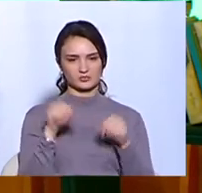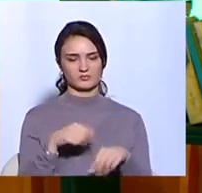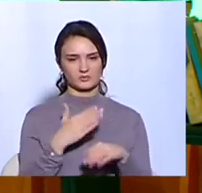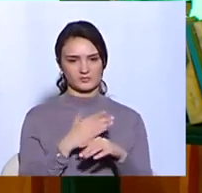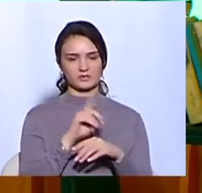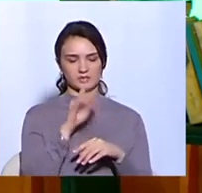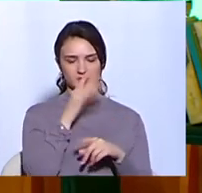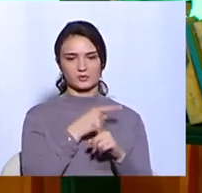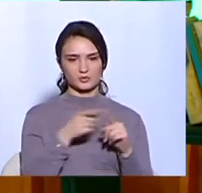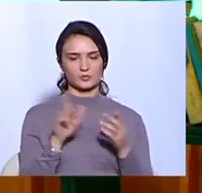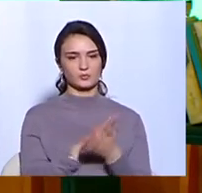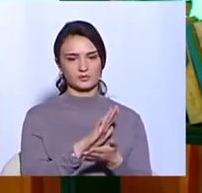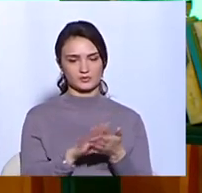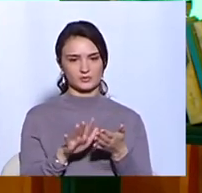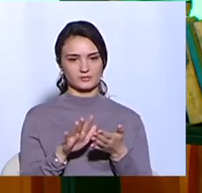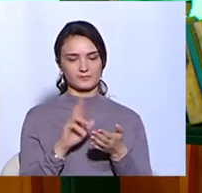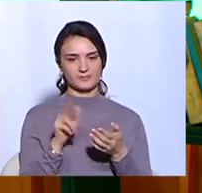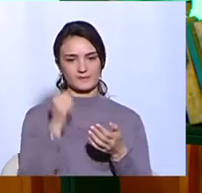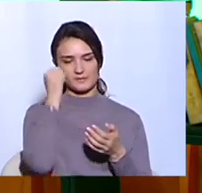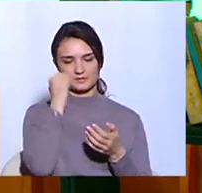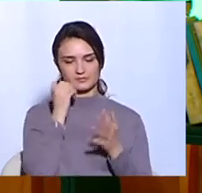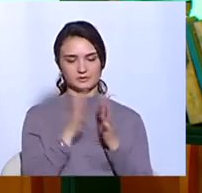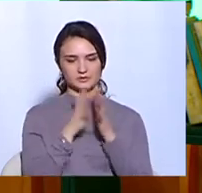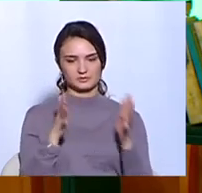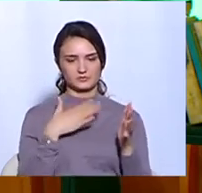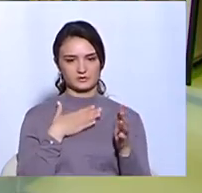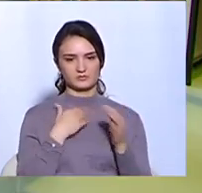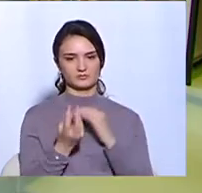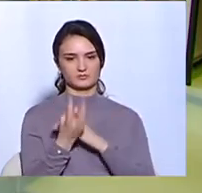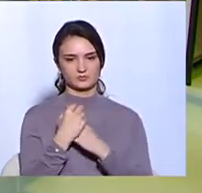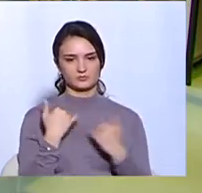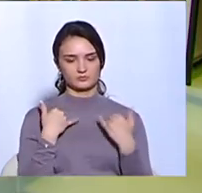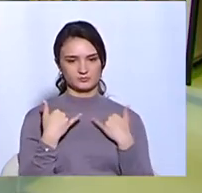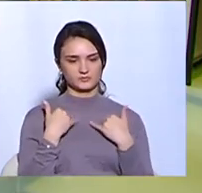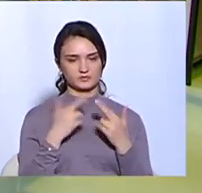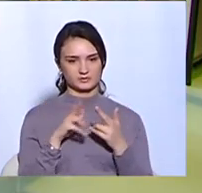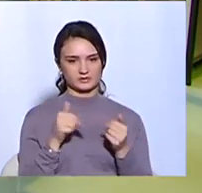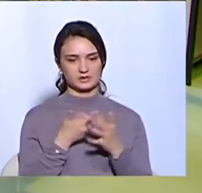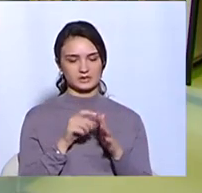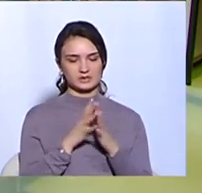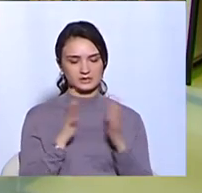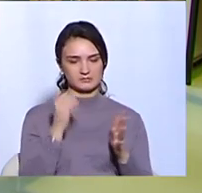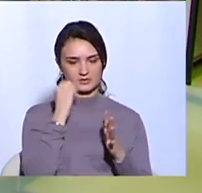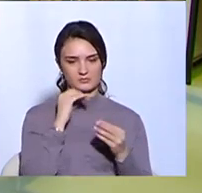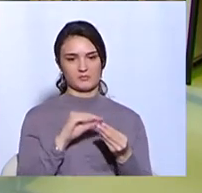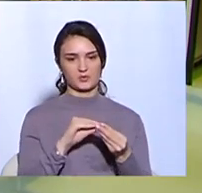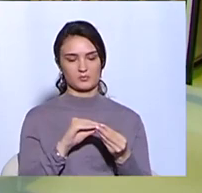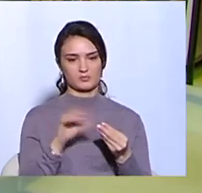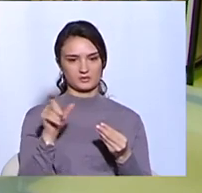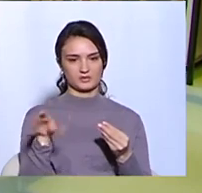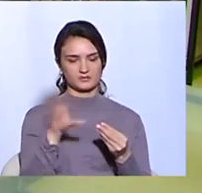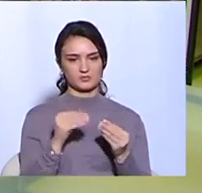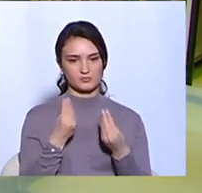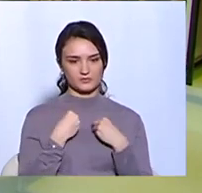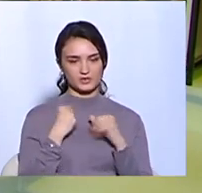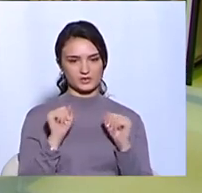რაღაც პერიოდით, თუნდაც უფასოდ. მადლობა მოგახსენოთ ჩვენთან სტუმრობისათვის და საგანგებოდ მადლობა მეგობრობისათვის, რომ